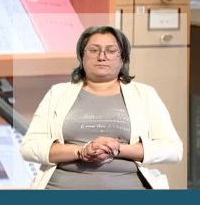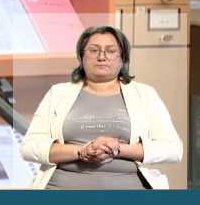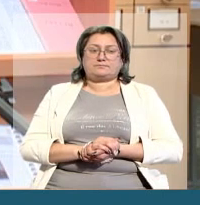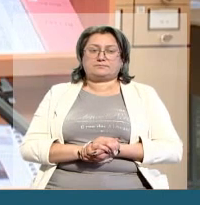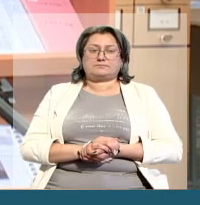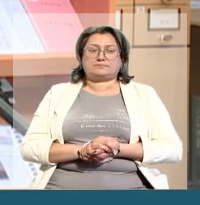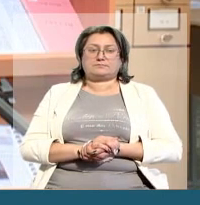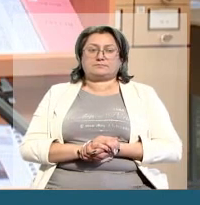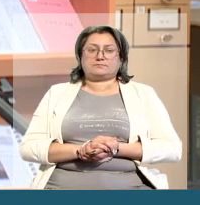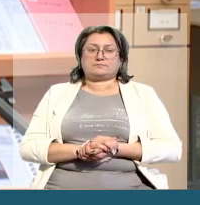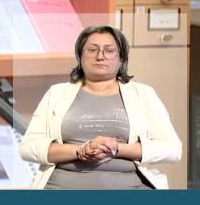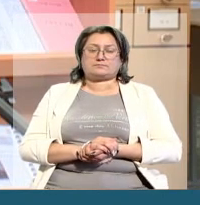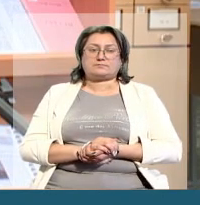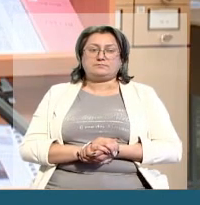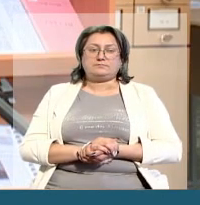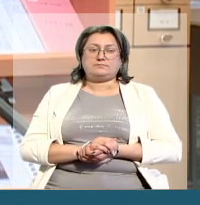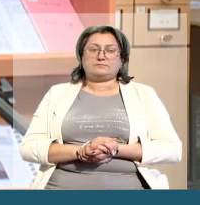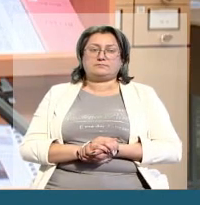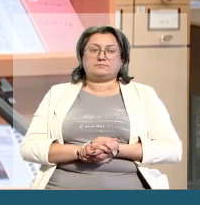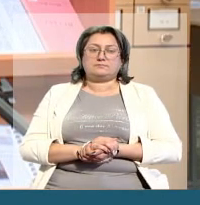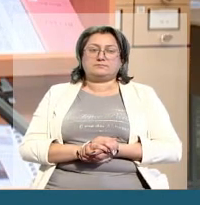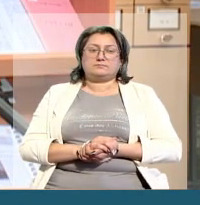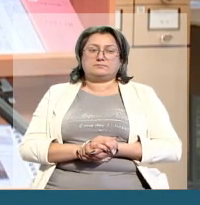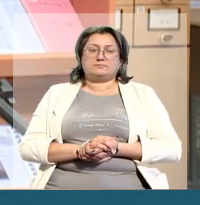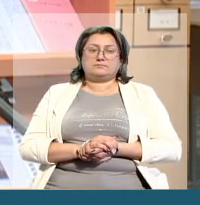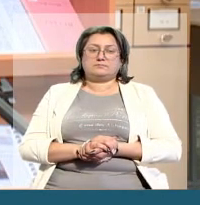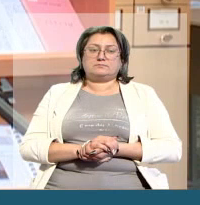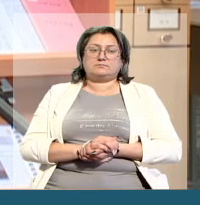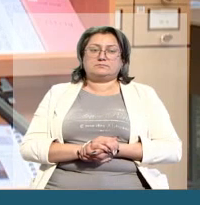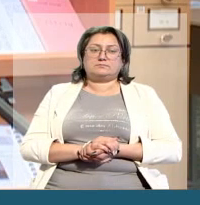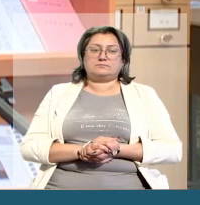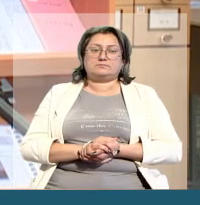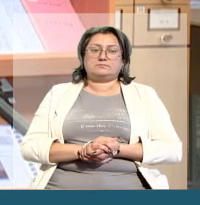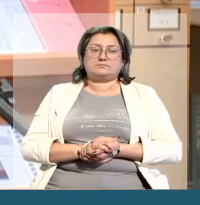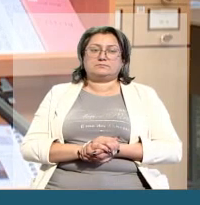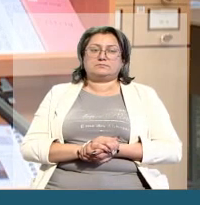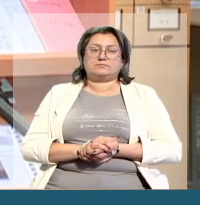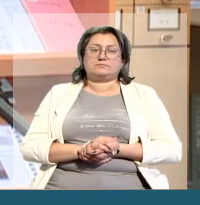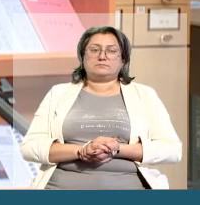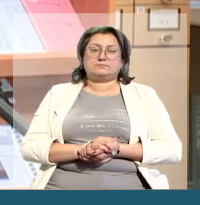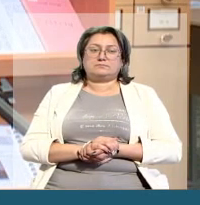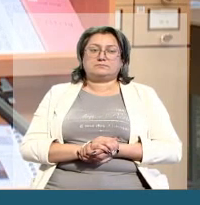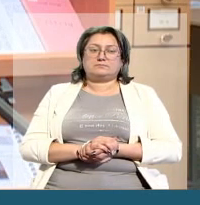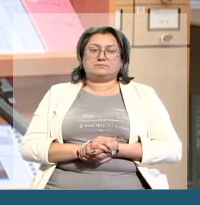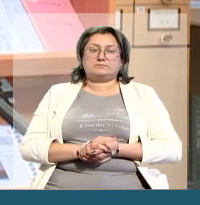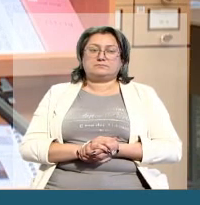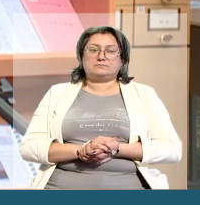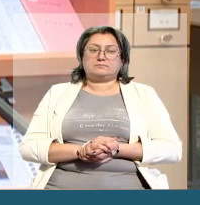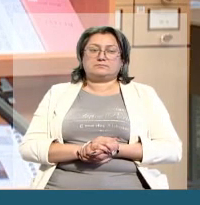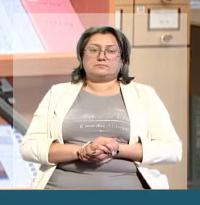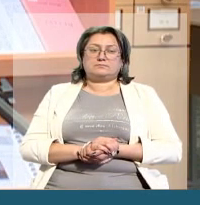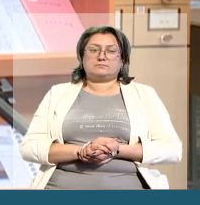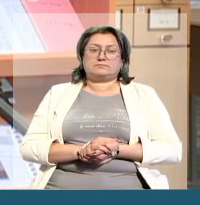қолай болғайды бұрын десе. Келегіз бос балаға талаптылық, әртүрлі өнер,